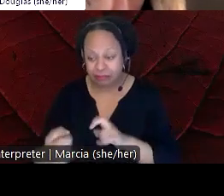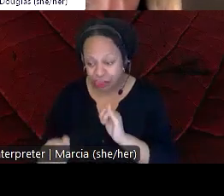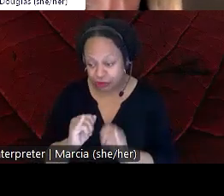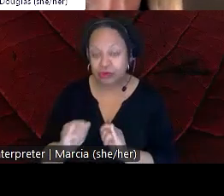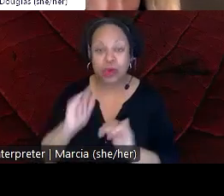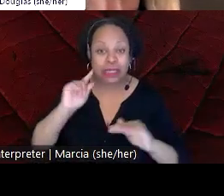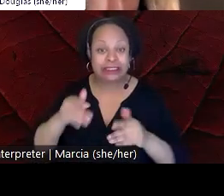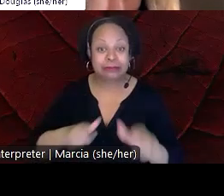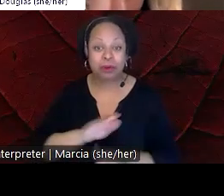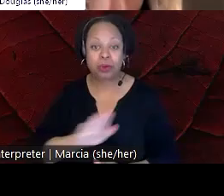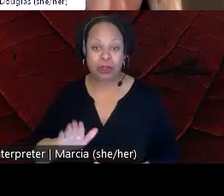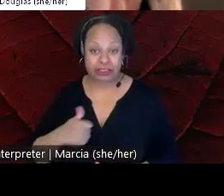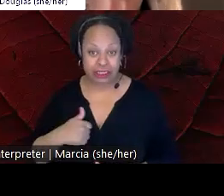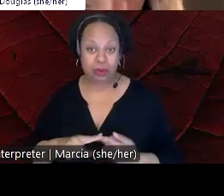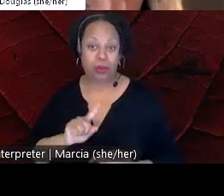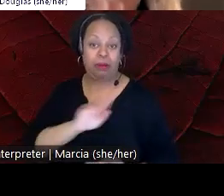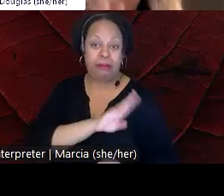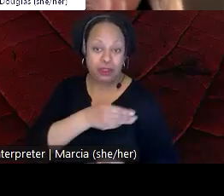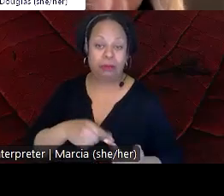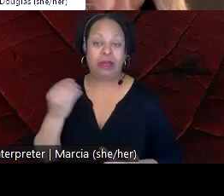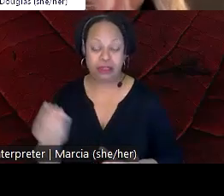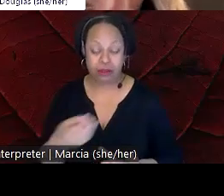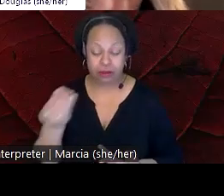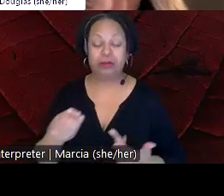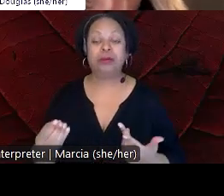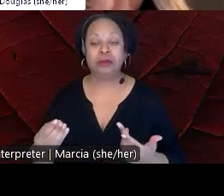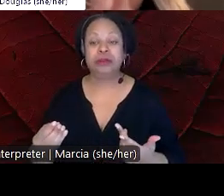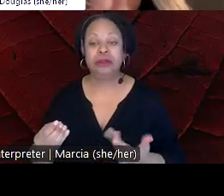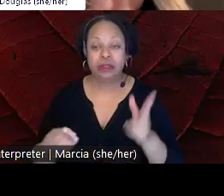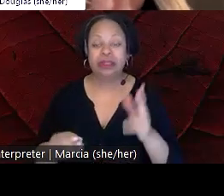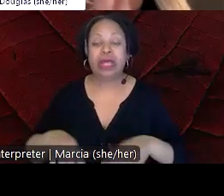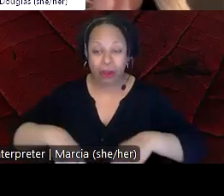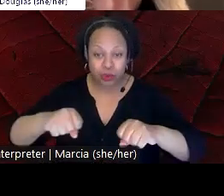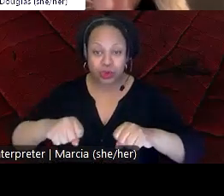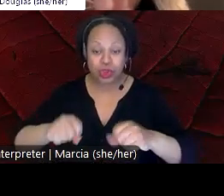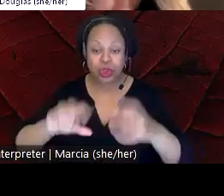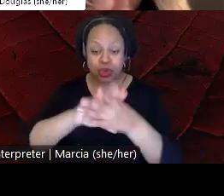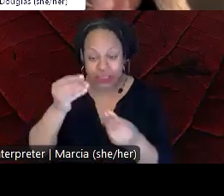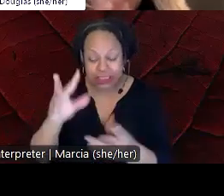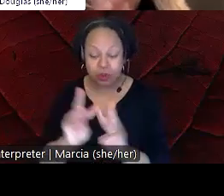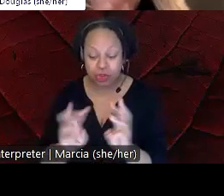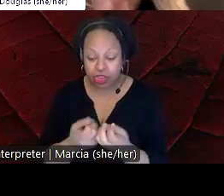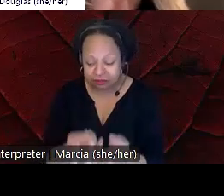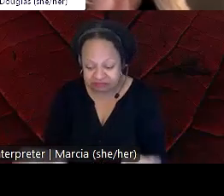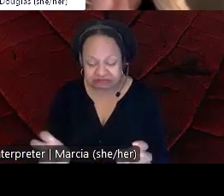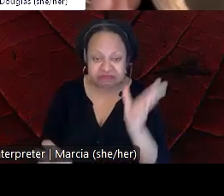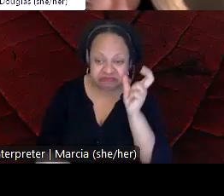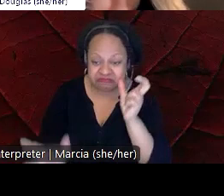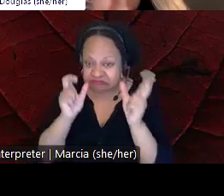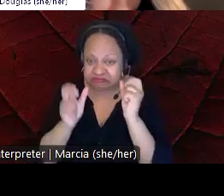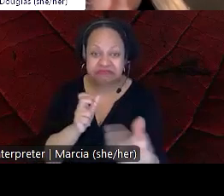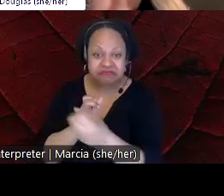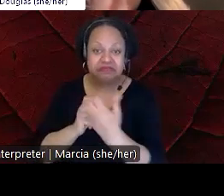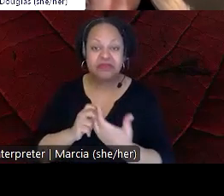ils vivent ces événements. Nous avons donc fait des entrevues près de 55 personnes autistes communément en Ontario quant